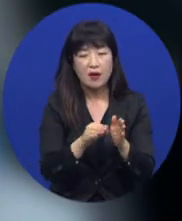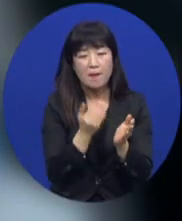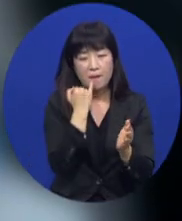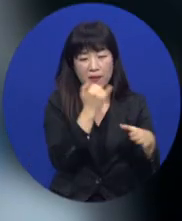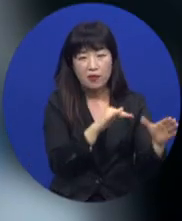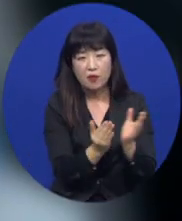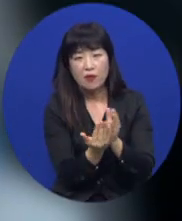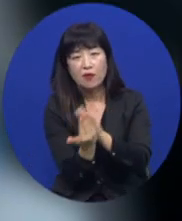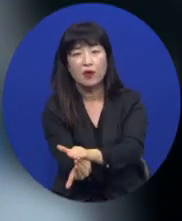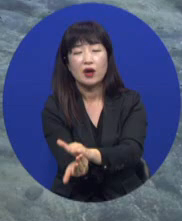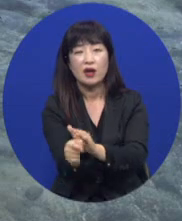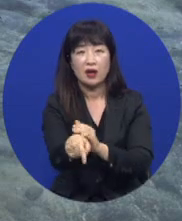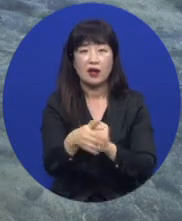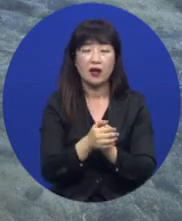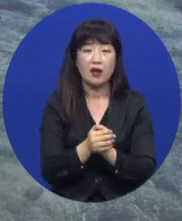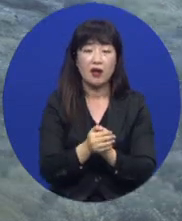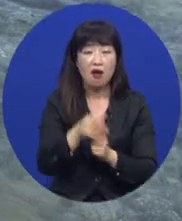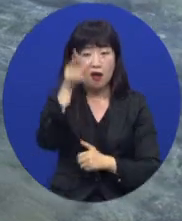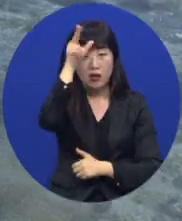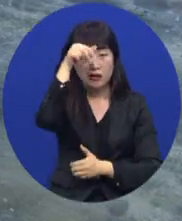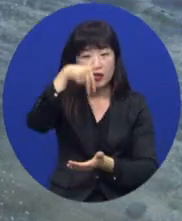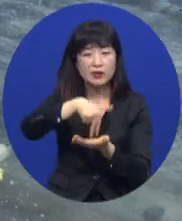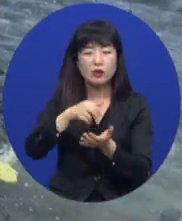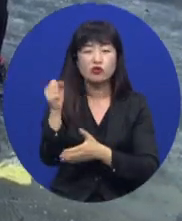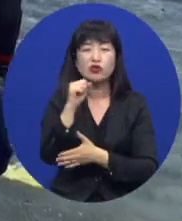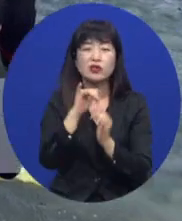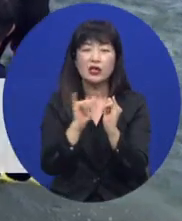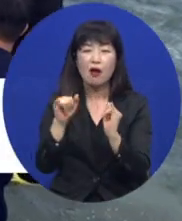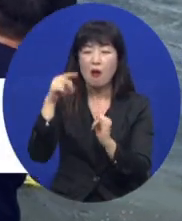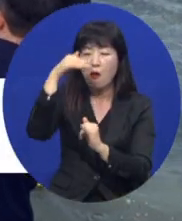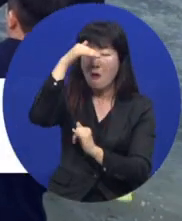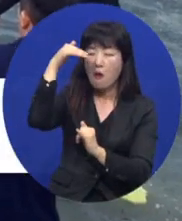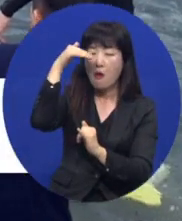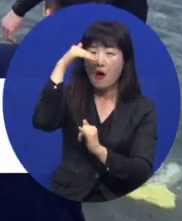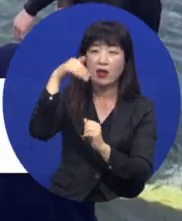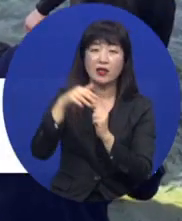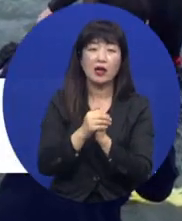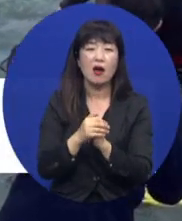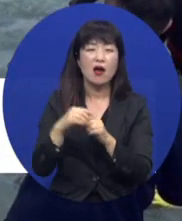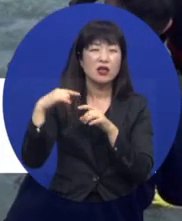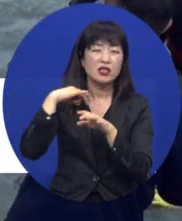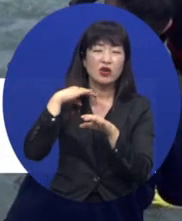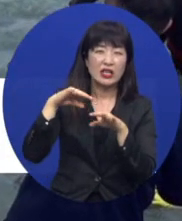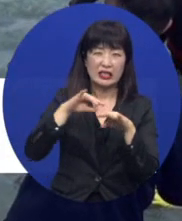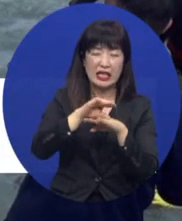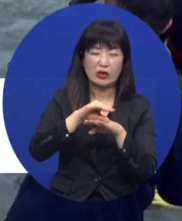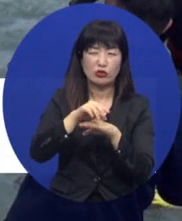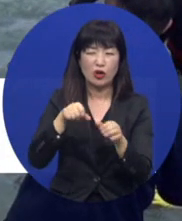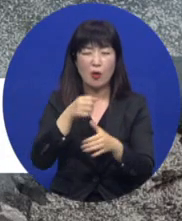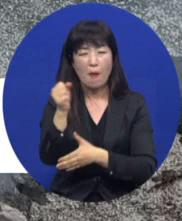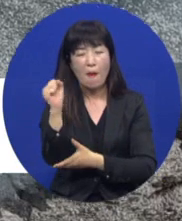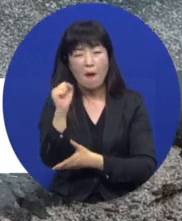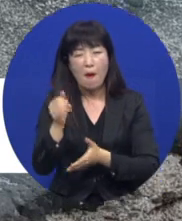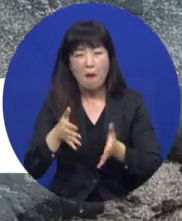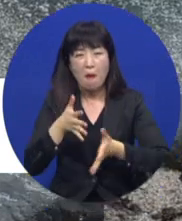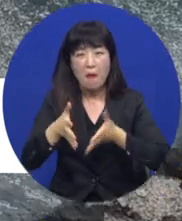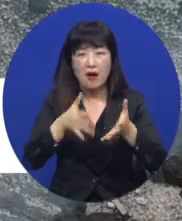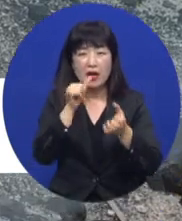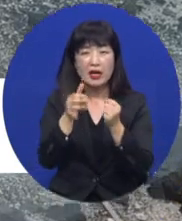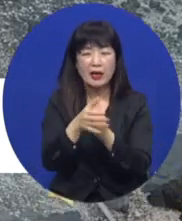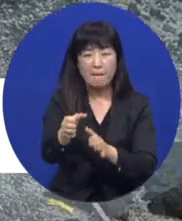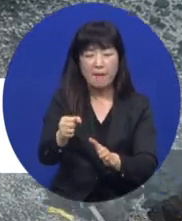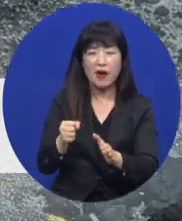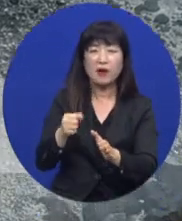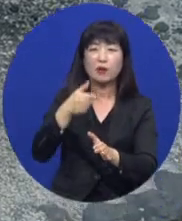겁니다 경찰은 운전자가 바닷가 풍경을 보려다 전기차 조작이 미숙해 파킹 브레이크를 제대로 치우지 않아